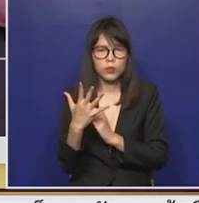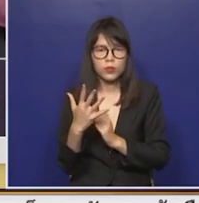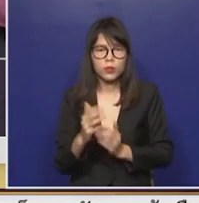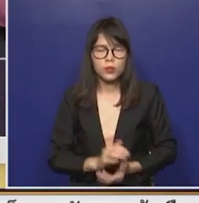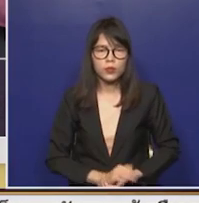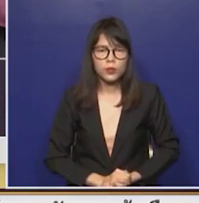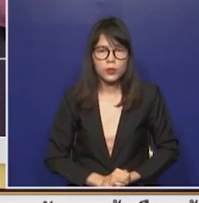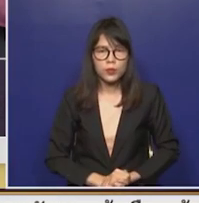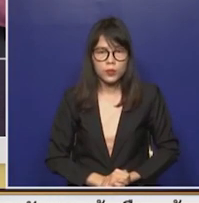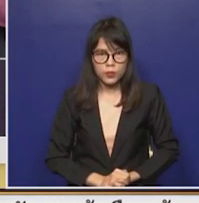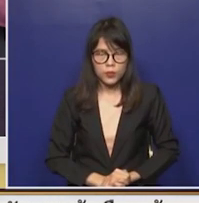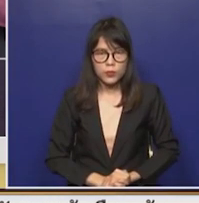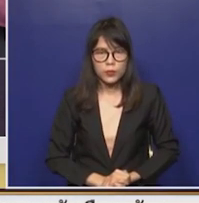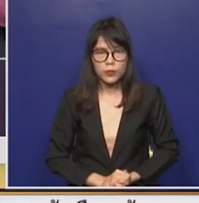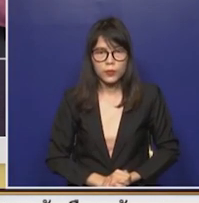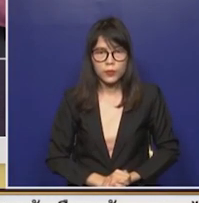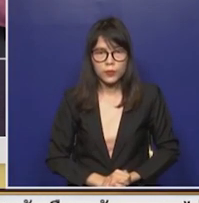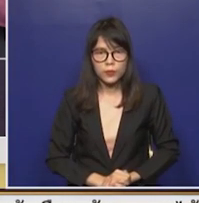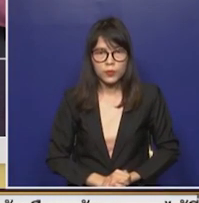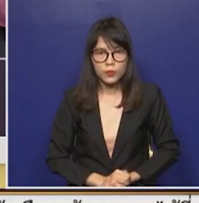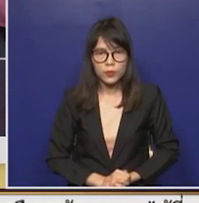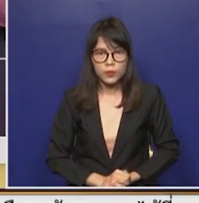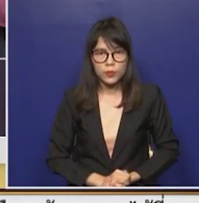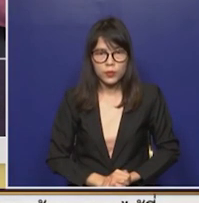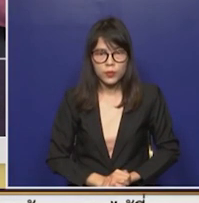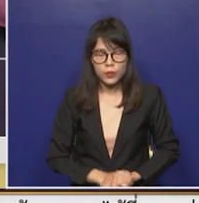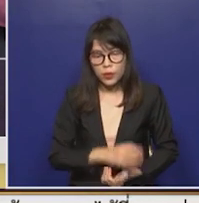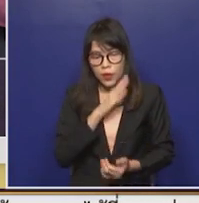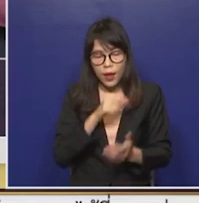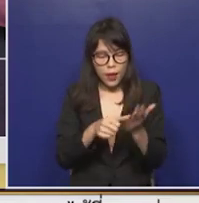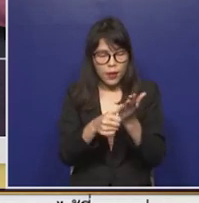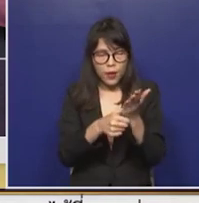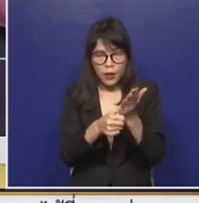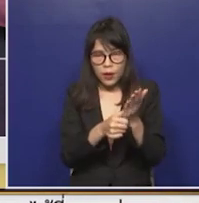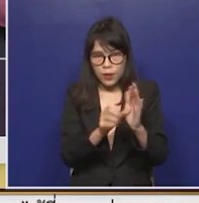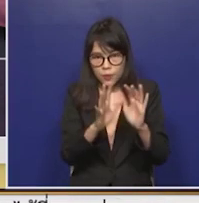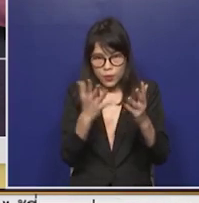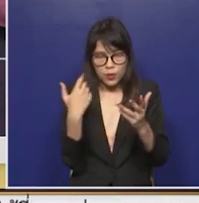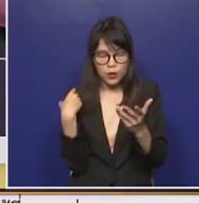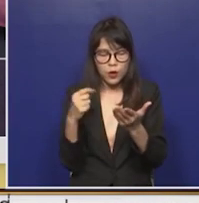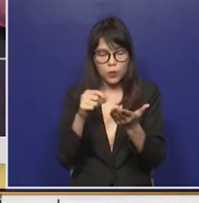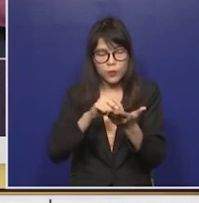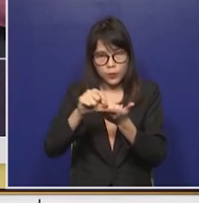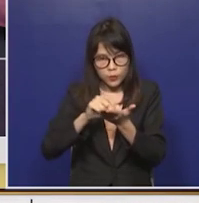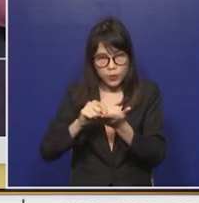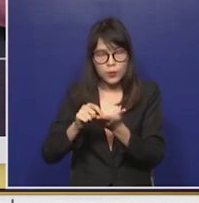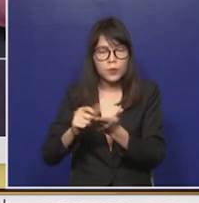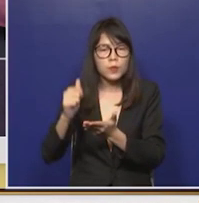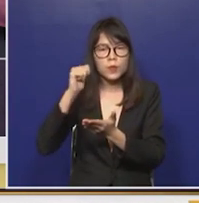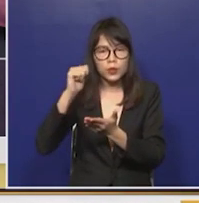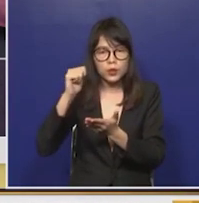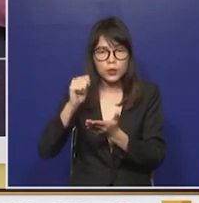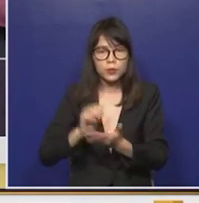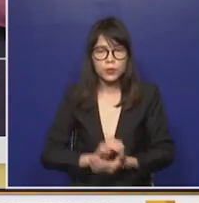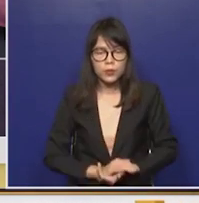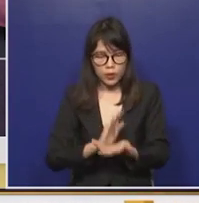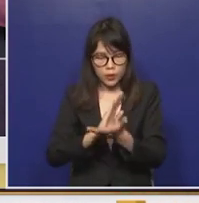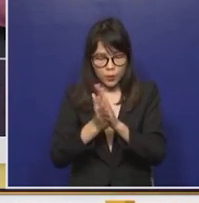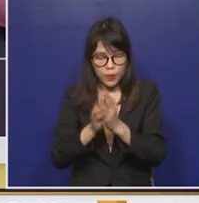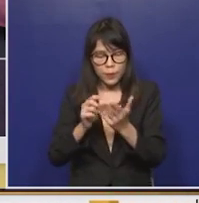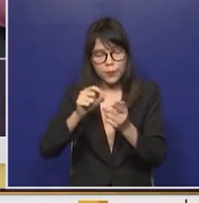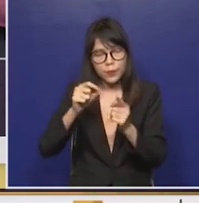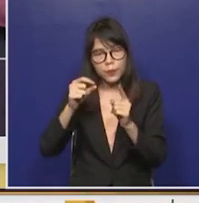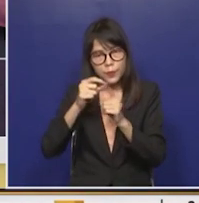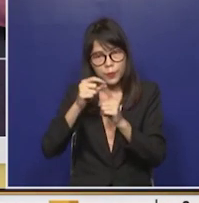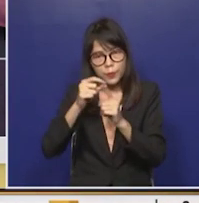นี่ก็คือคำยืนยันว่าถึงไม่แก้ไขผมก็บรรจุแต่ในความเห็นผมควรจะปรับปรุงข้อความที่เกี่ยวกับสถาบันกษัตริย์แม้จะ